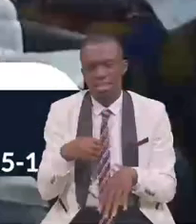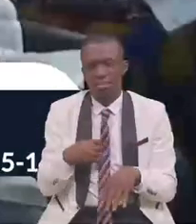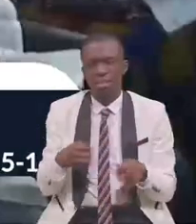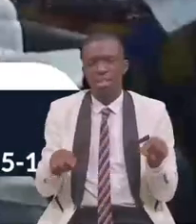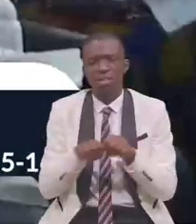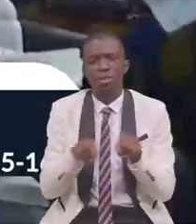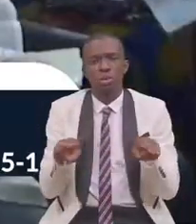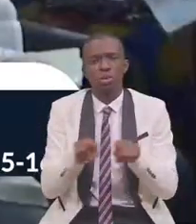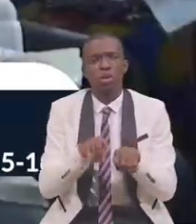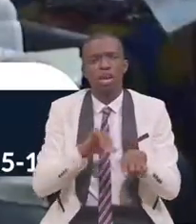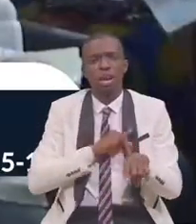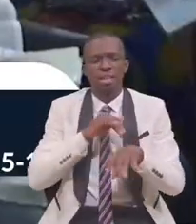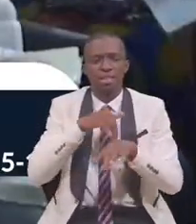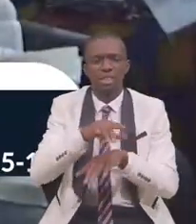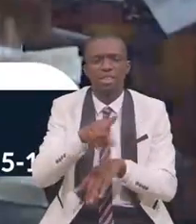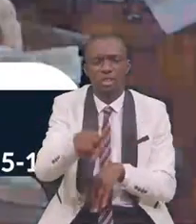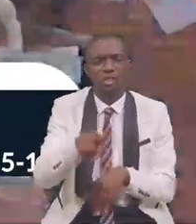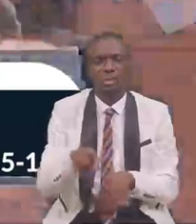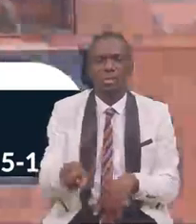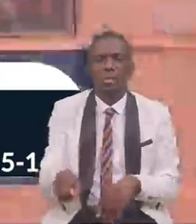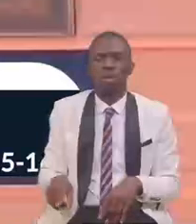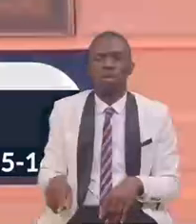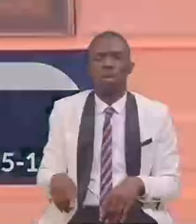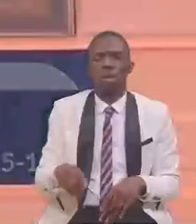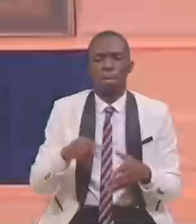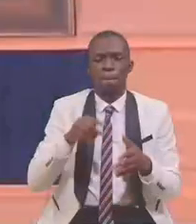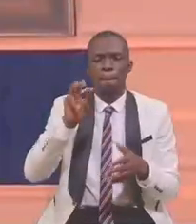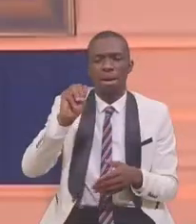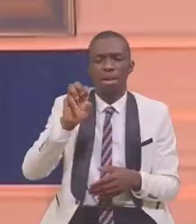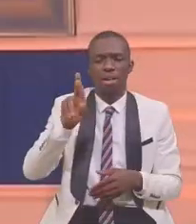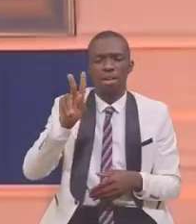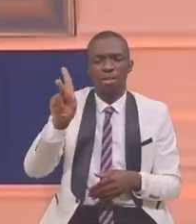Marc 16, 15. Puis il leur dit,